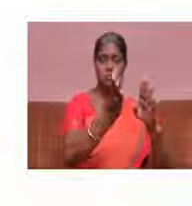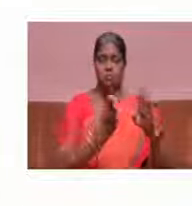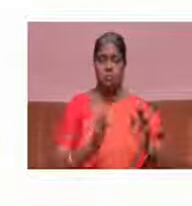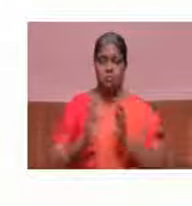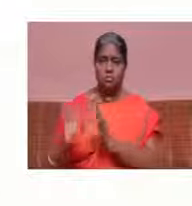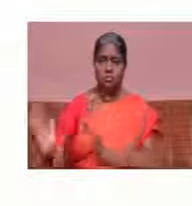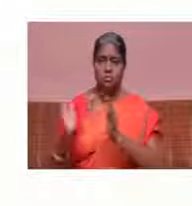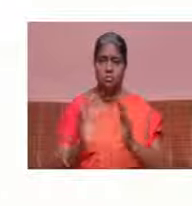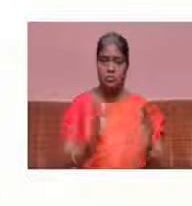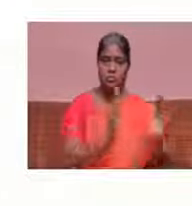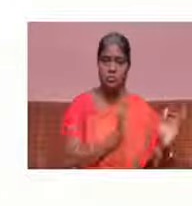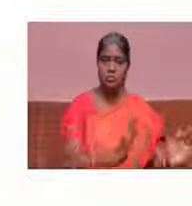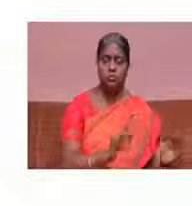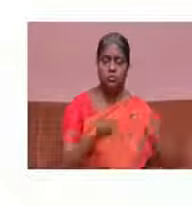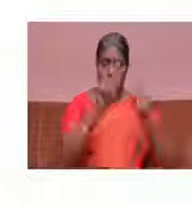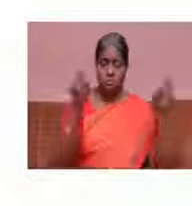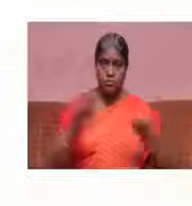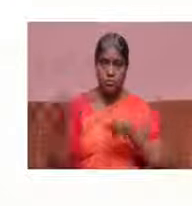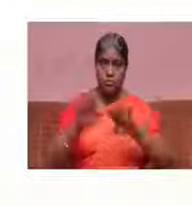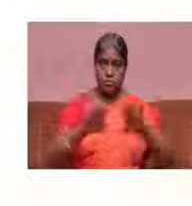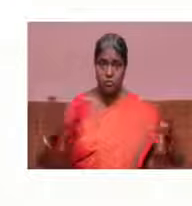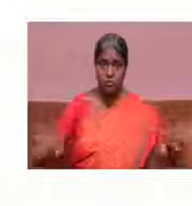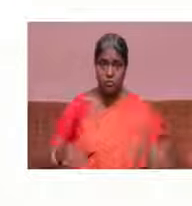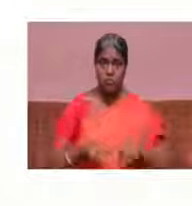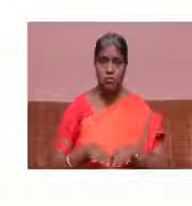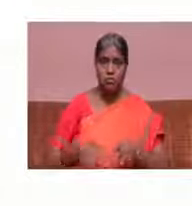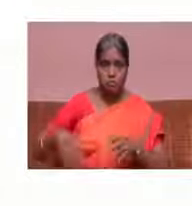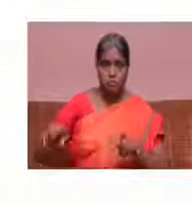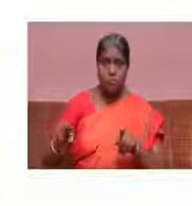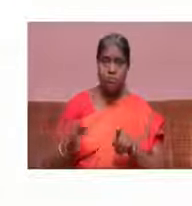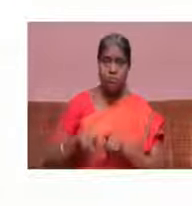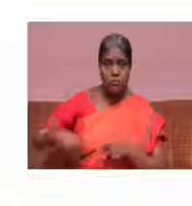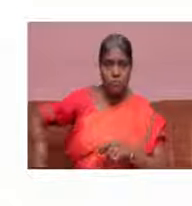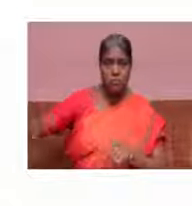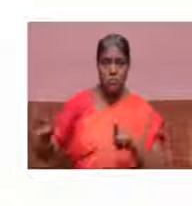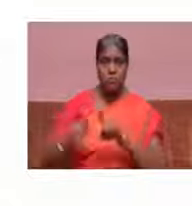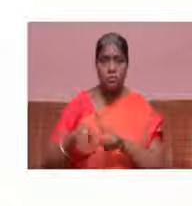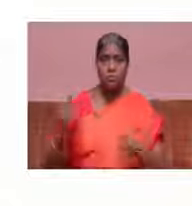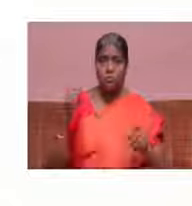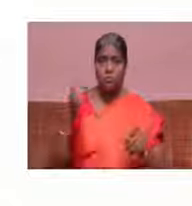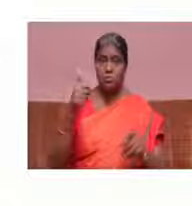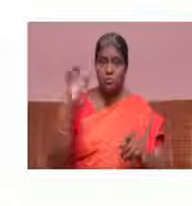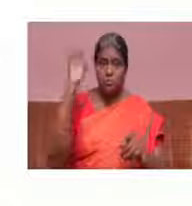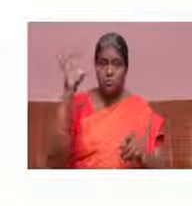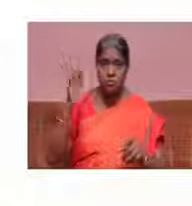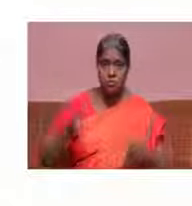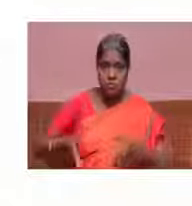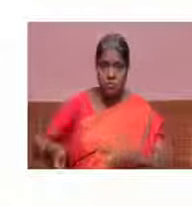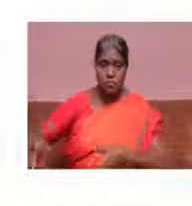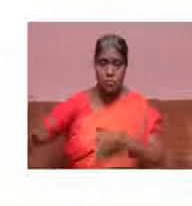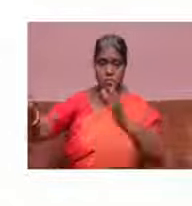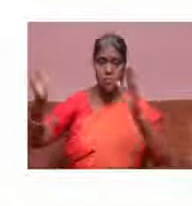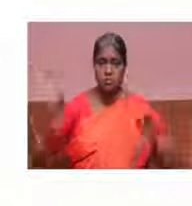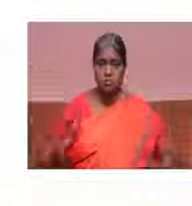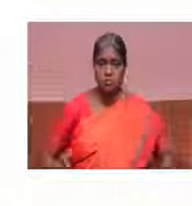மற்றும் கழிவறைக்கு செல்லும் பாதைகள் கோடிட்ட வெளிச்சத்துடனும் பாதையில் சக்கர நாற்காலி எளிதாகச் செல்லும் வண்ணம்